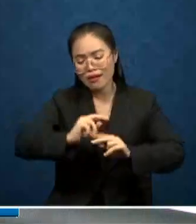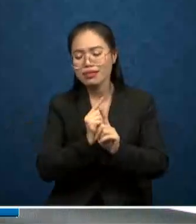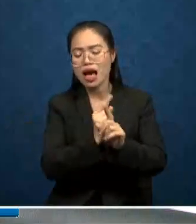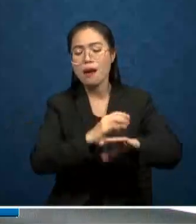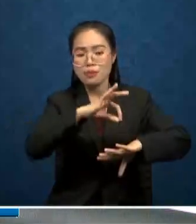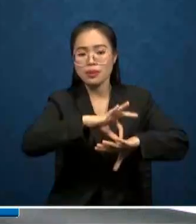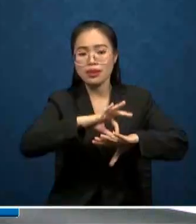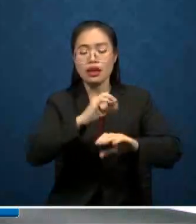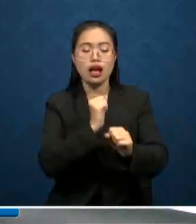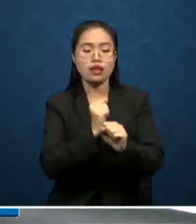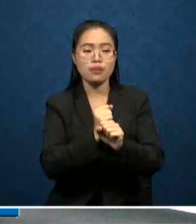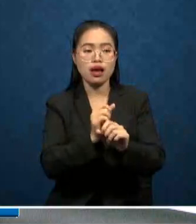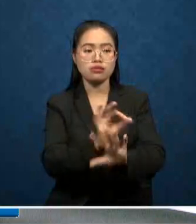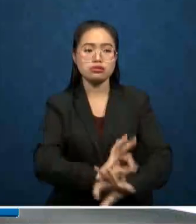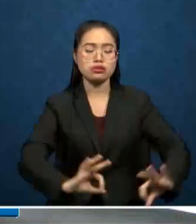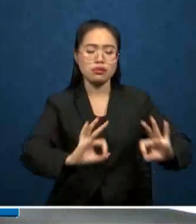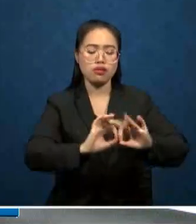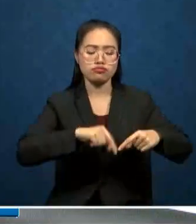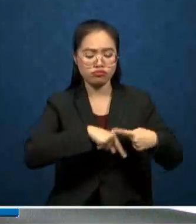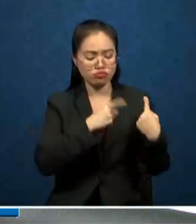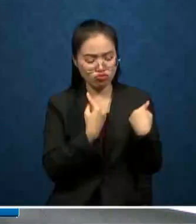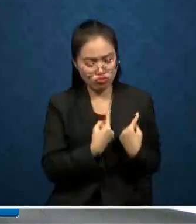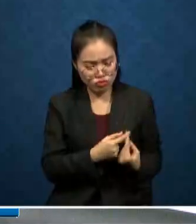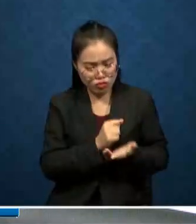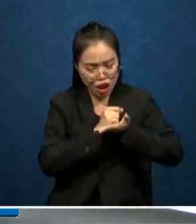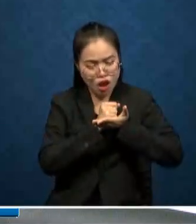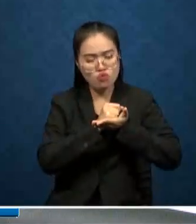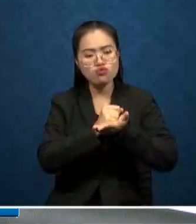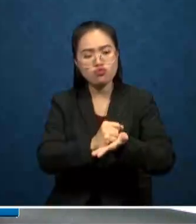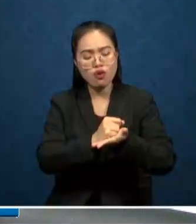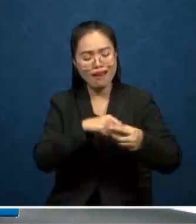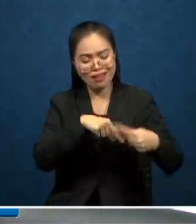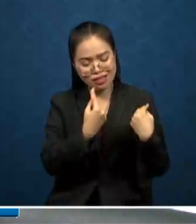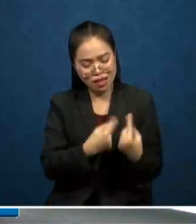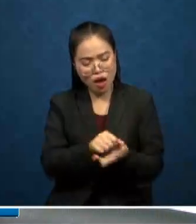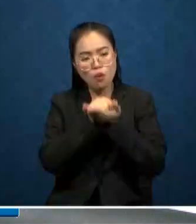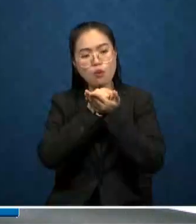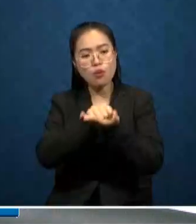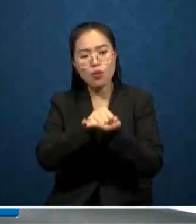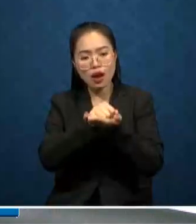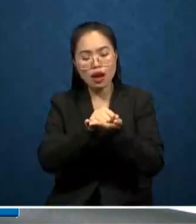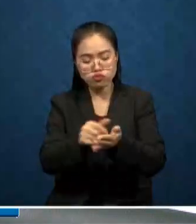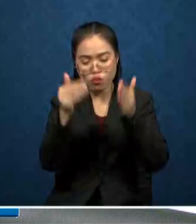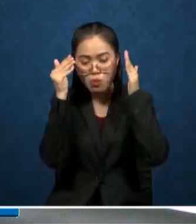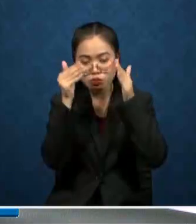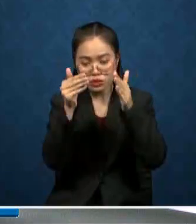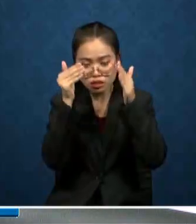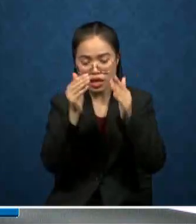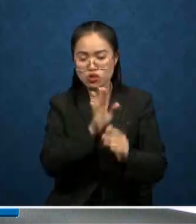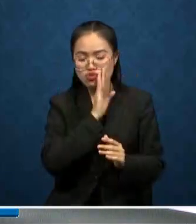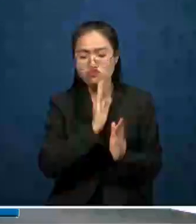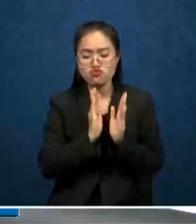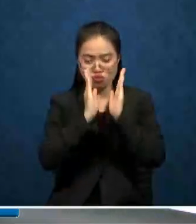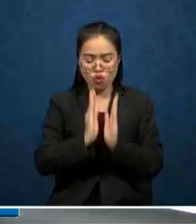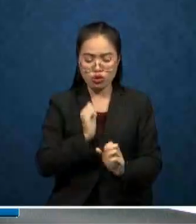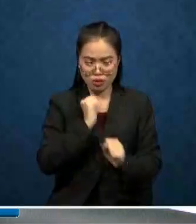ที่แล้วสิ่งสำคัญในเรื่องของจิตสำนึกอ่ะค่ะจิตสำนึกและความตั้งใจถ้าทุกคนมีเหมือนกันนั้นงานก็จะ